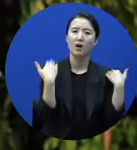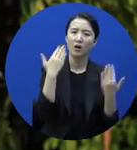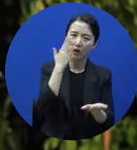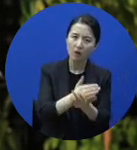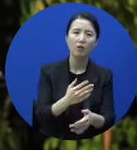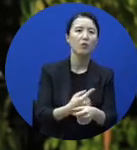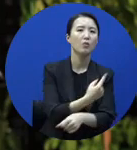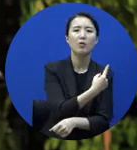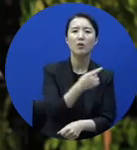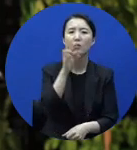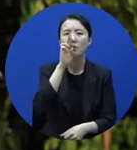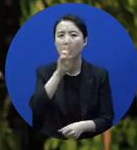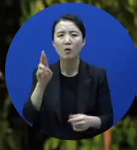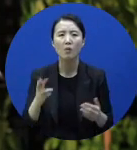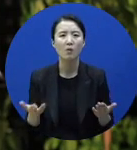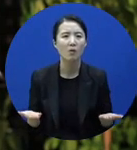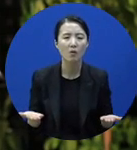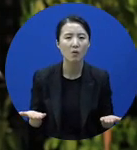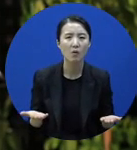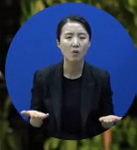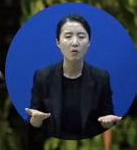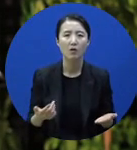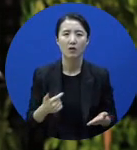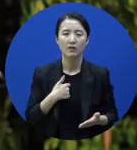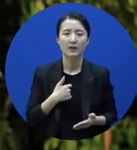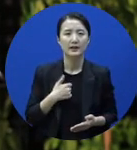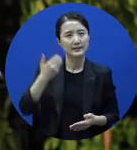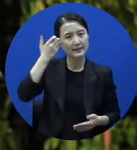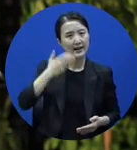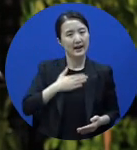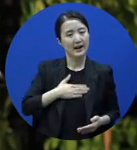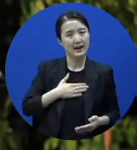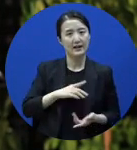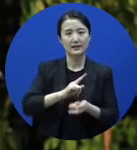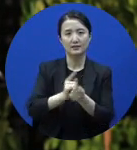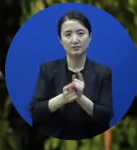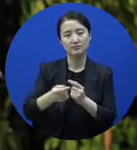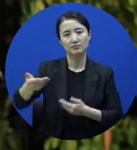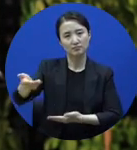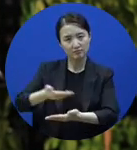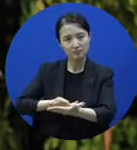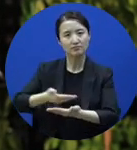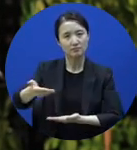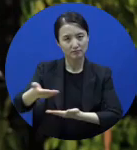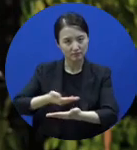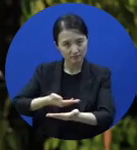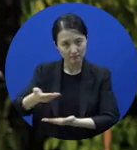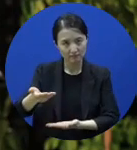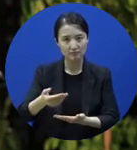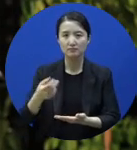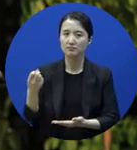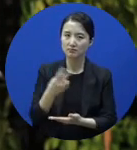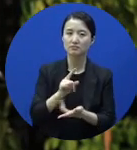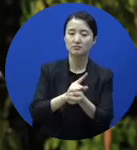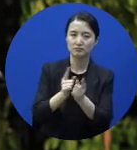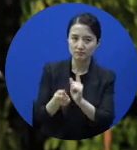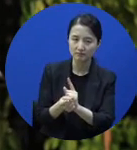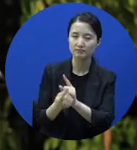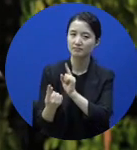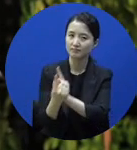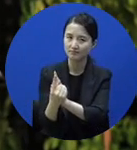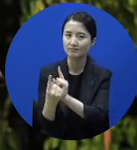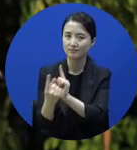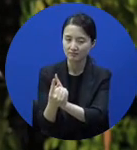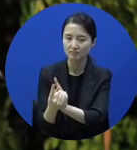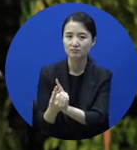만들어서 그 사람들과 같이 이야기하고 내가 알고 있는 걸 다 지식을 털어놔주면 그 사람들은 그걸 갖고 또 새로운 어떤 내용들을 또